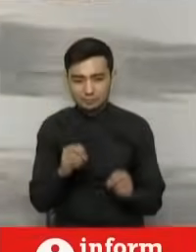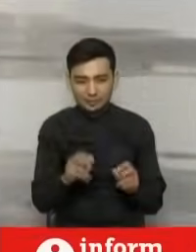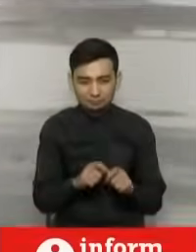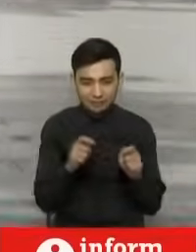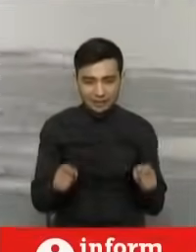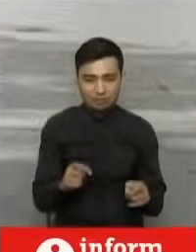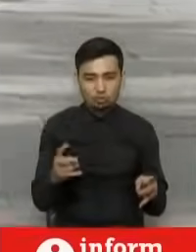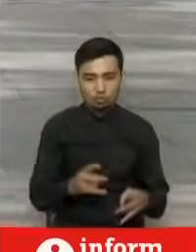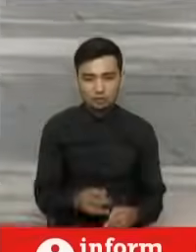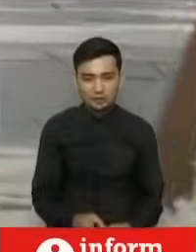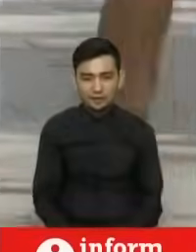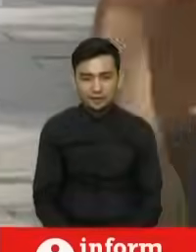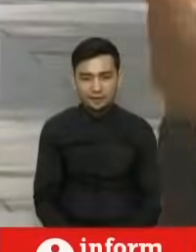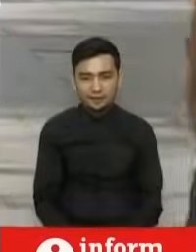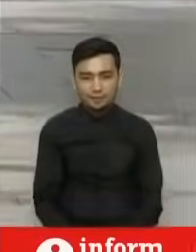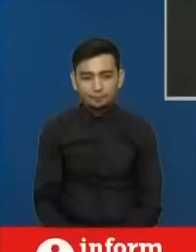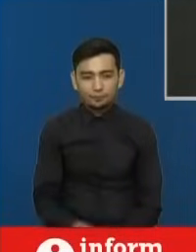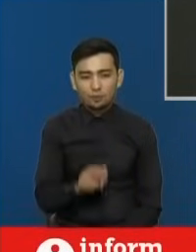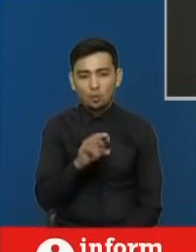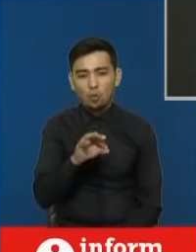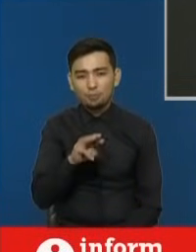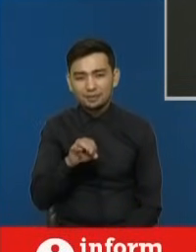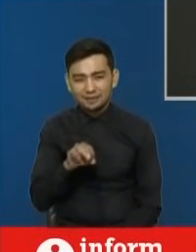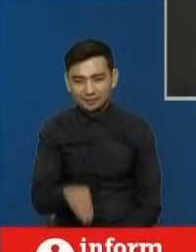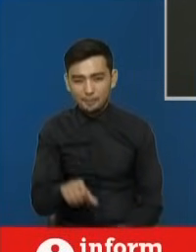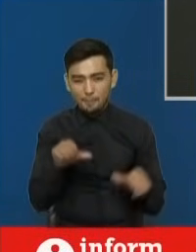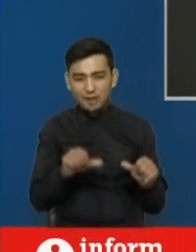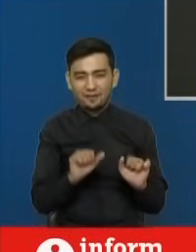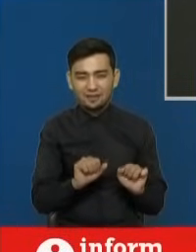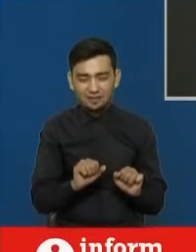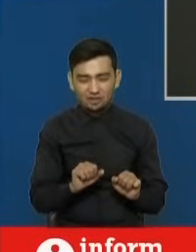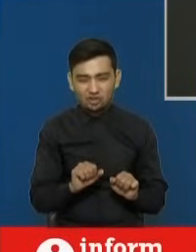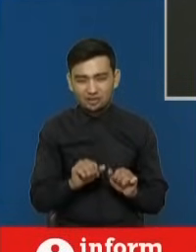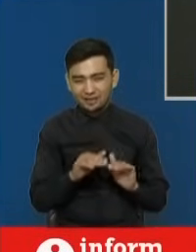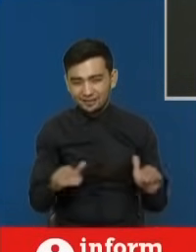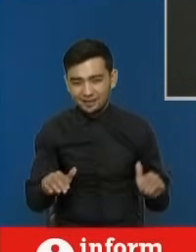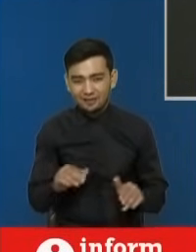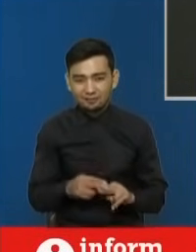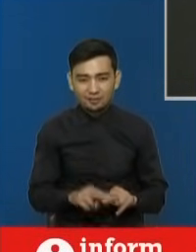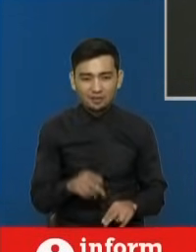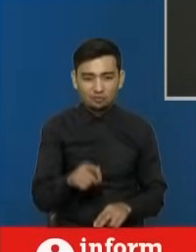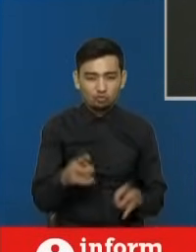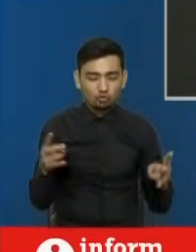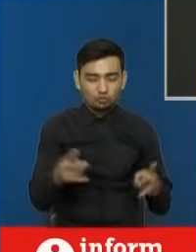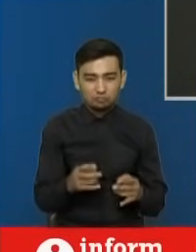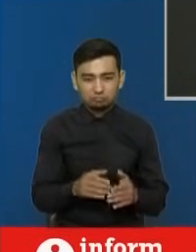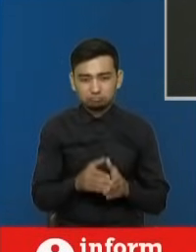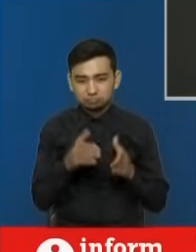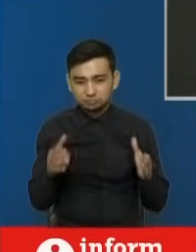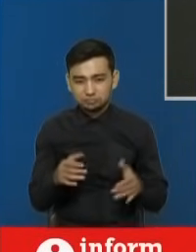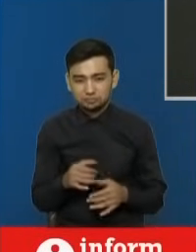президента. Комитет по защите прав детей – он должен быть более расширен,